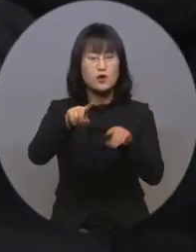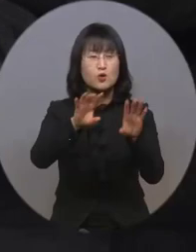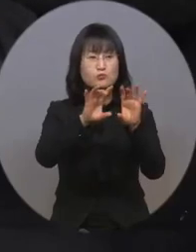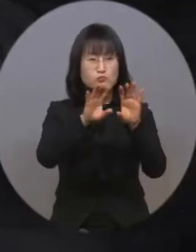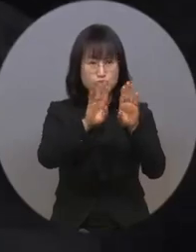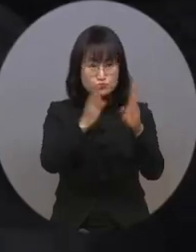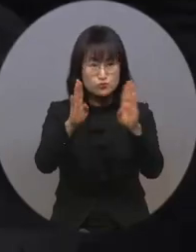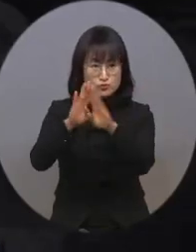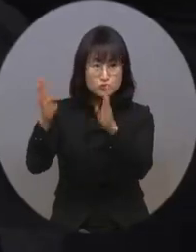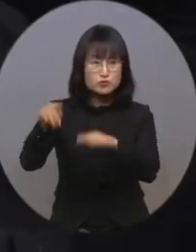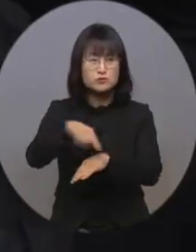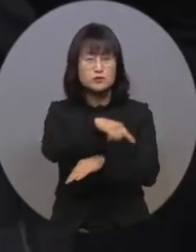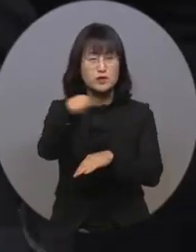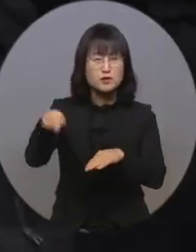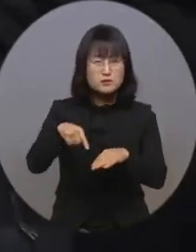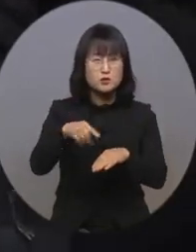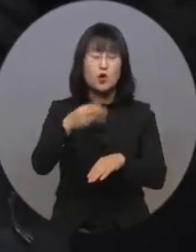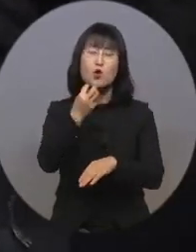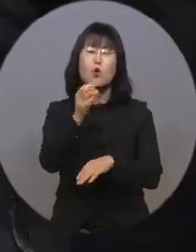각 분에서